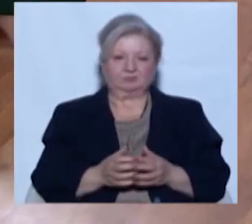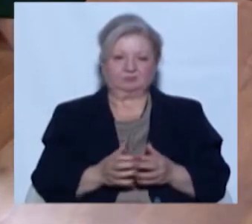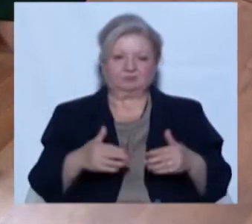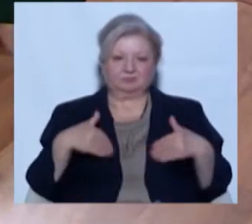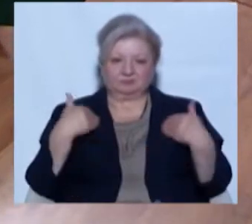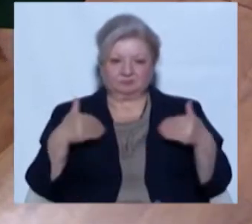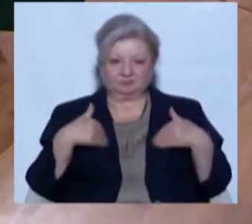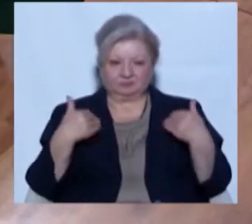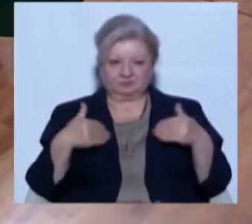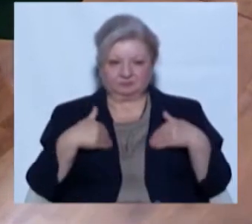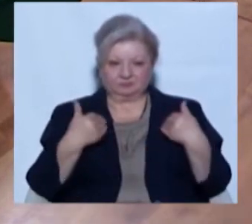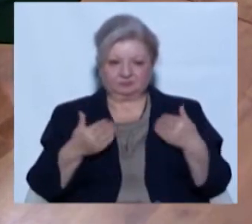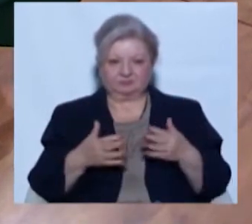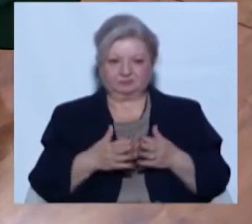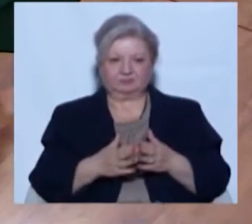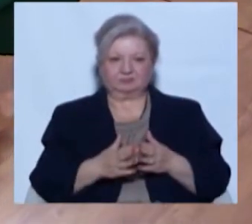მოგესალმებით